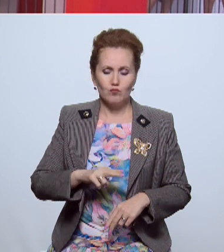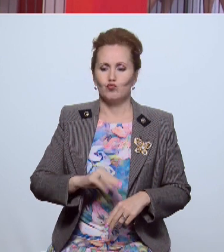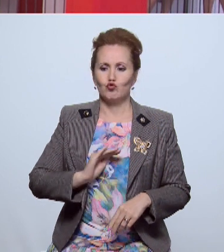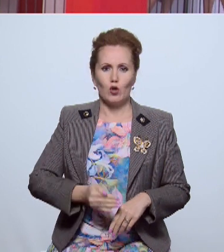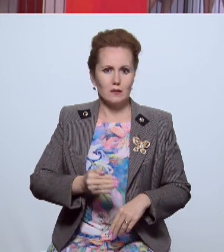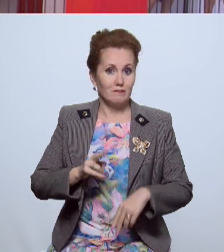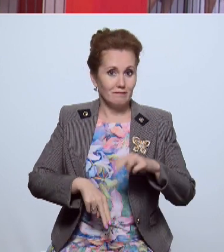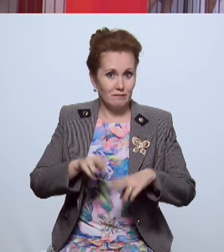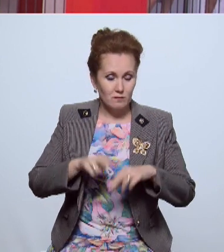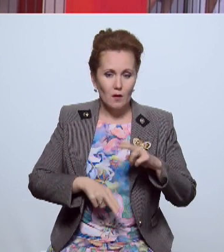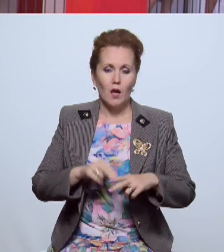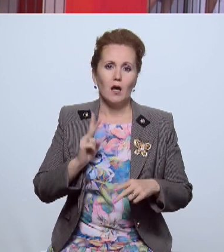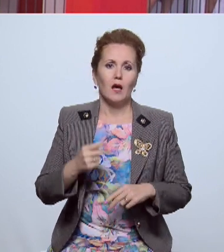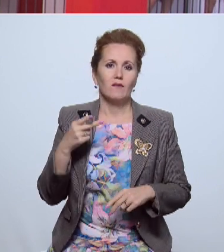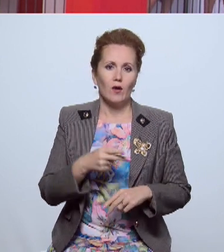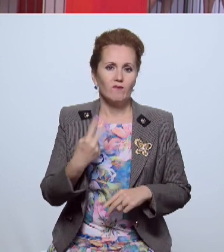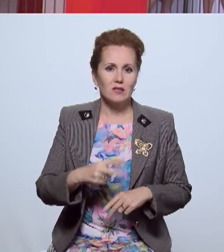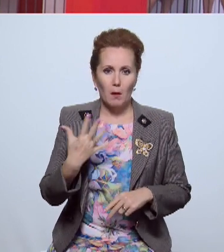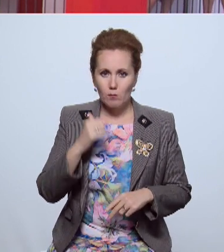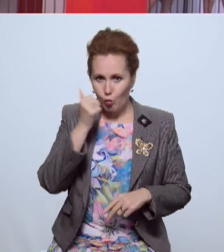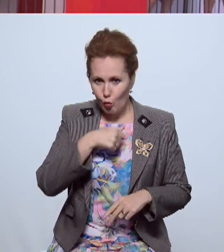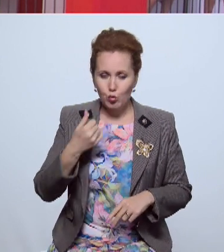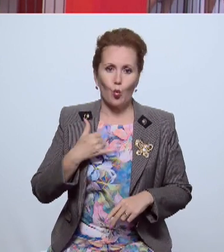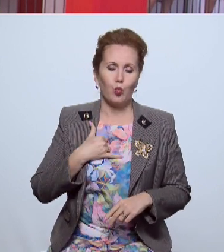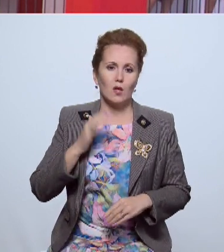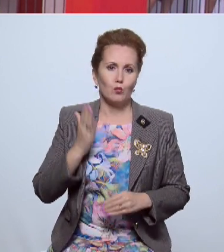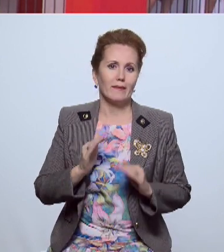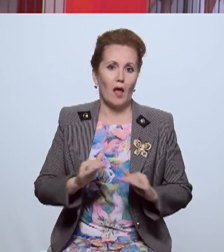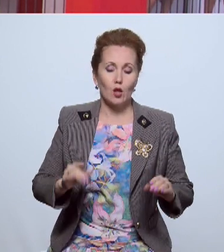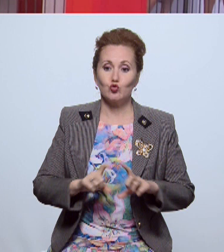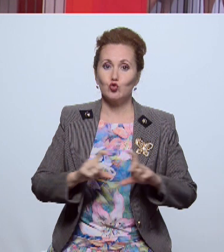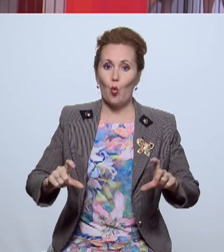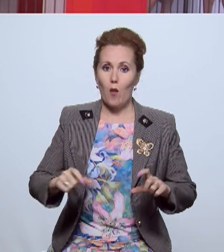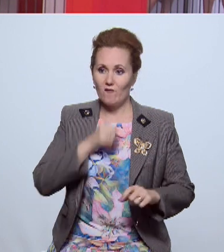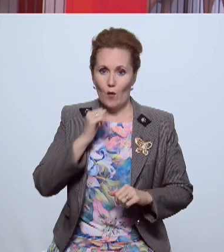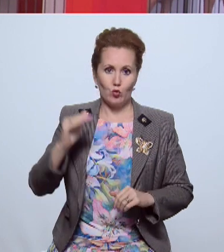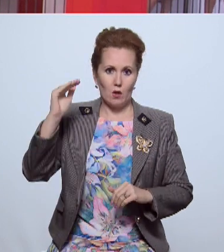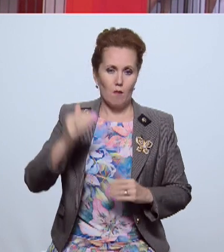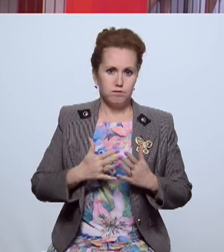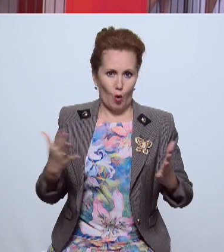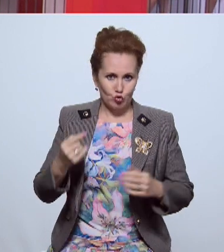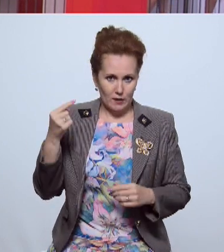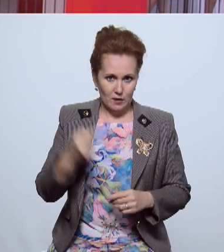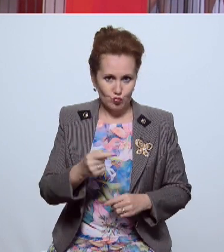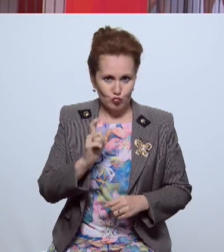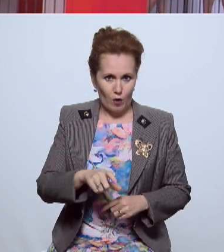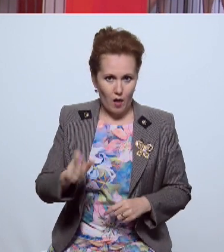застройки, то к 2025 году у нас будет детей школьного возраста больше 1000